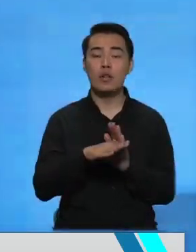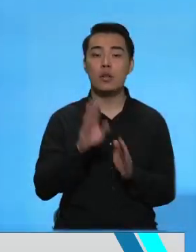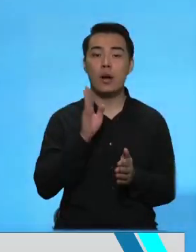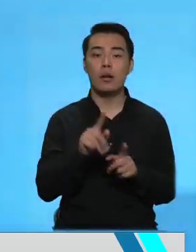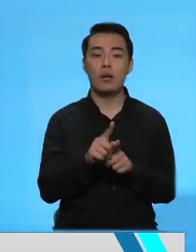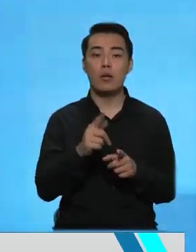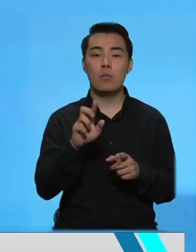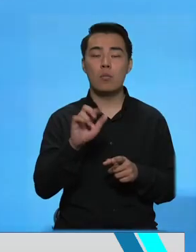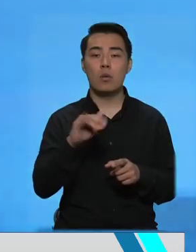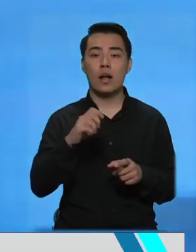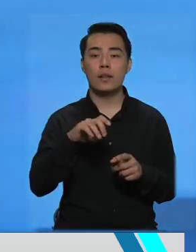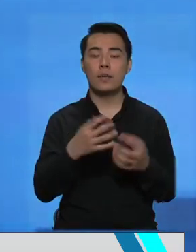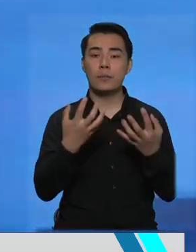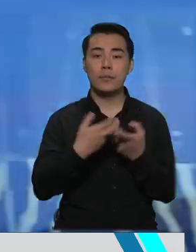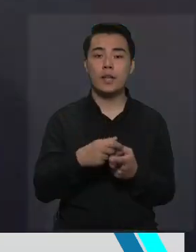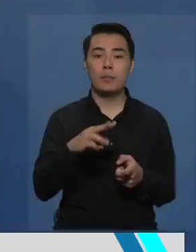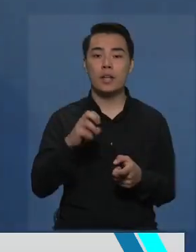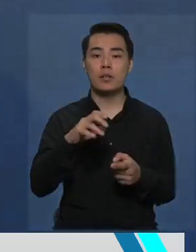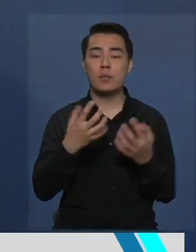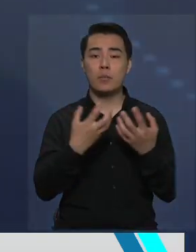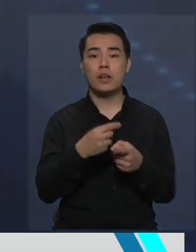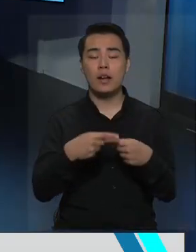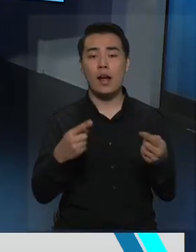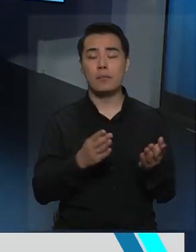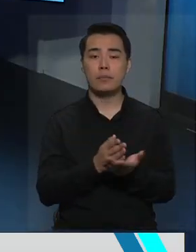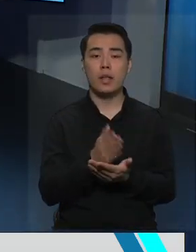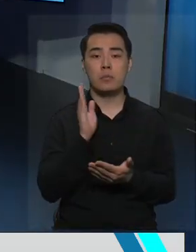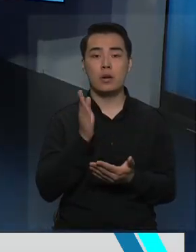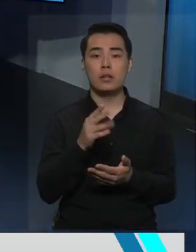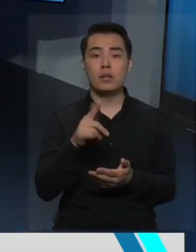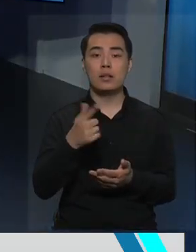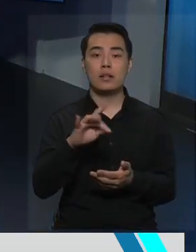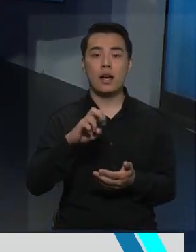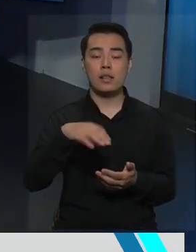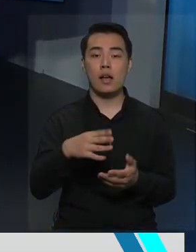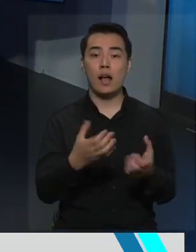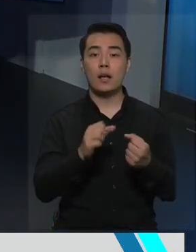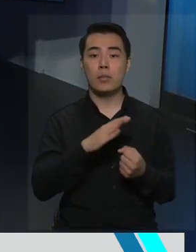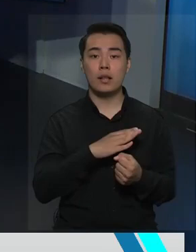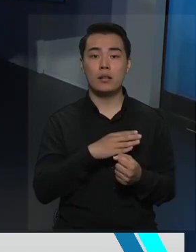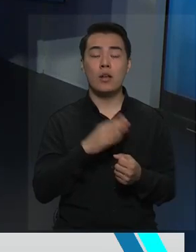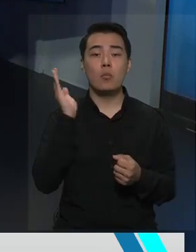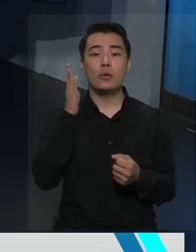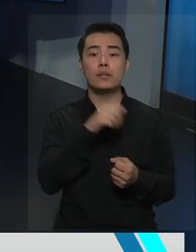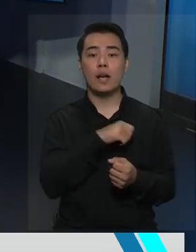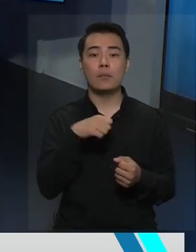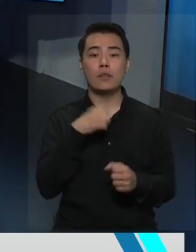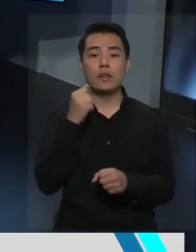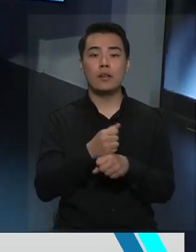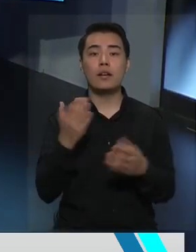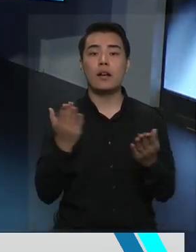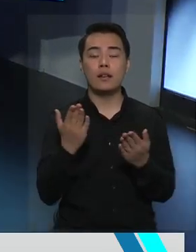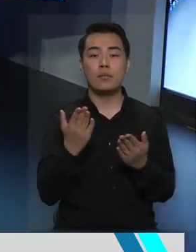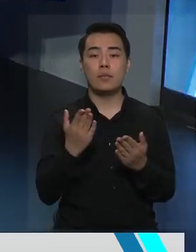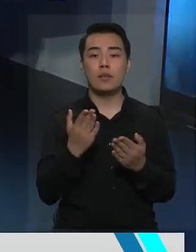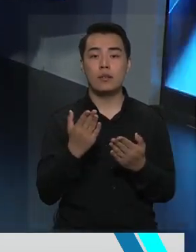бухгалтерский учет менеджмент и все прочее Вы получили Грант дальнейшие действия Какие Что